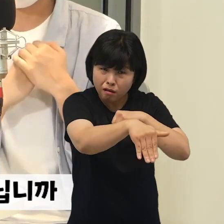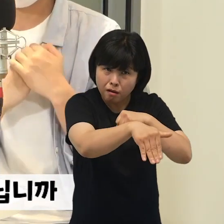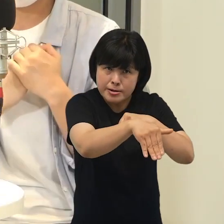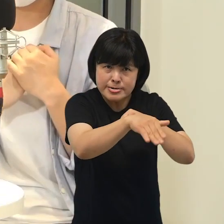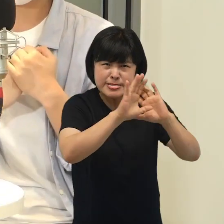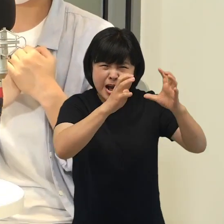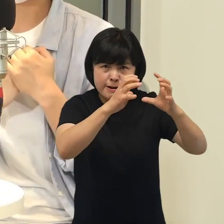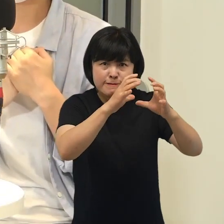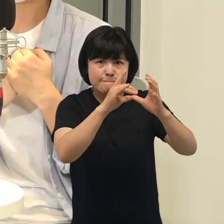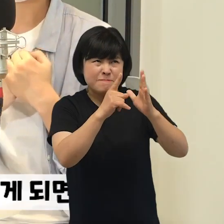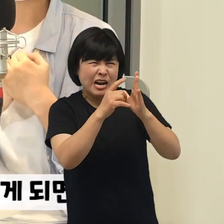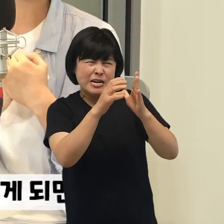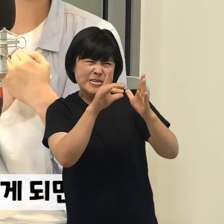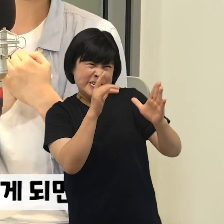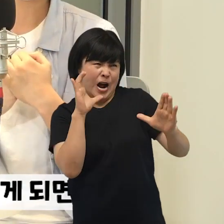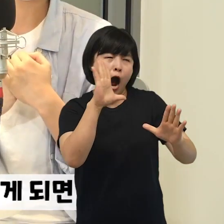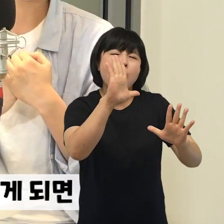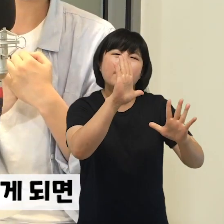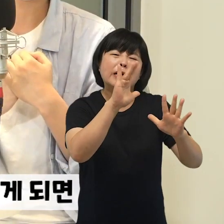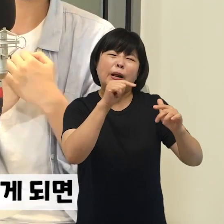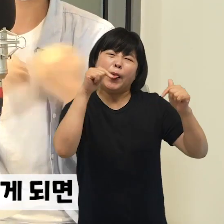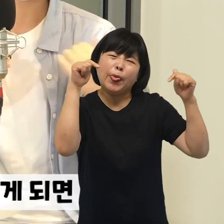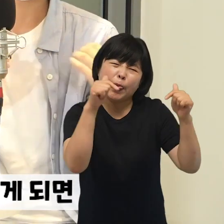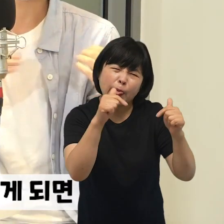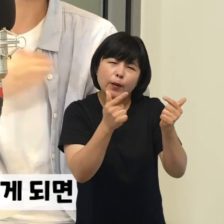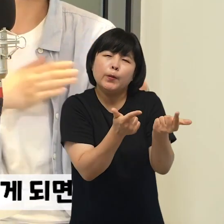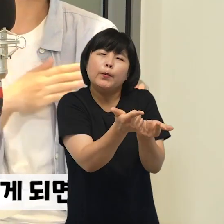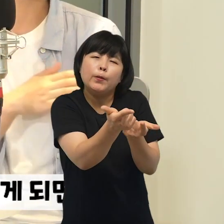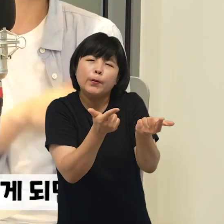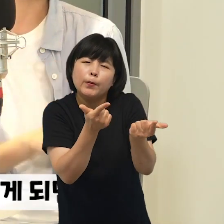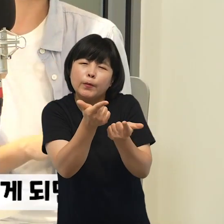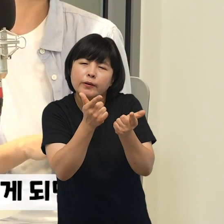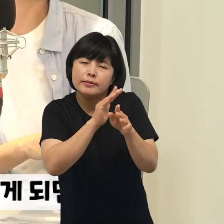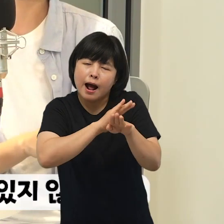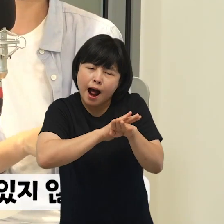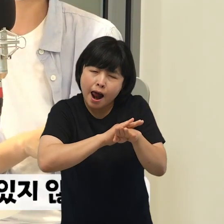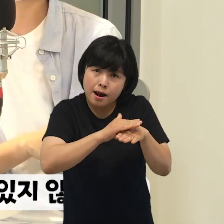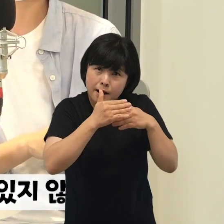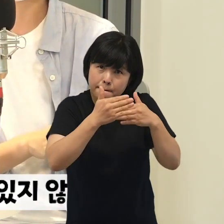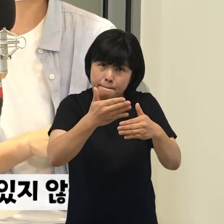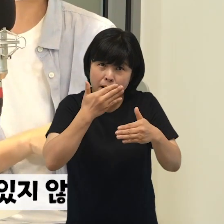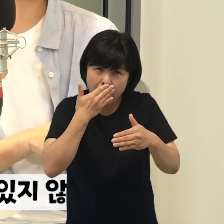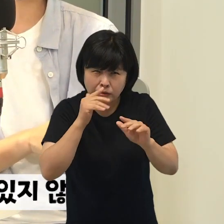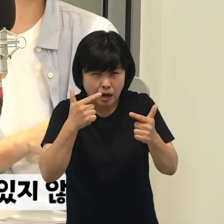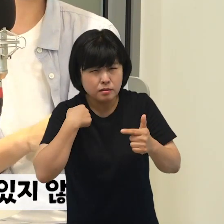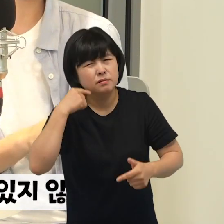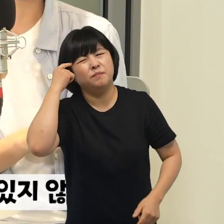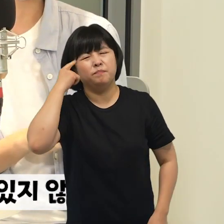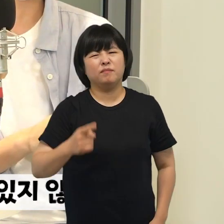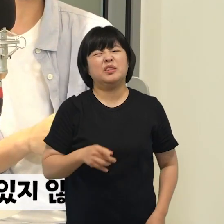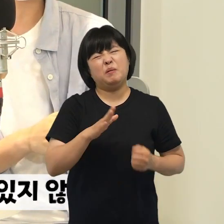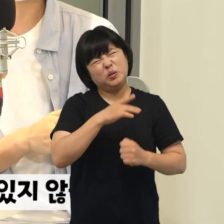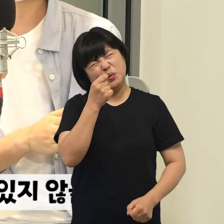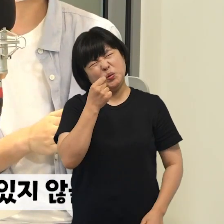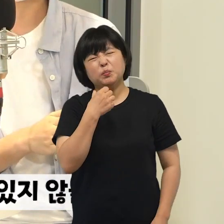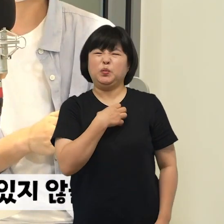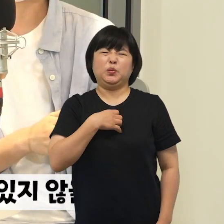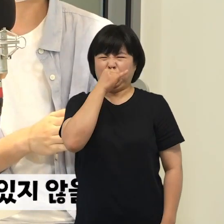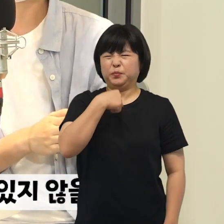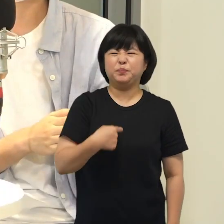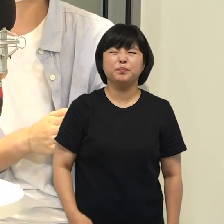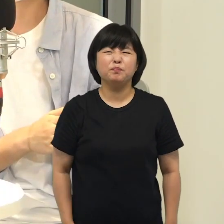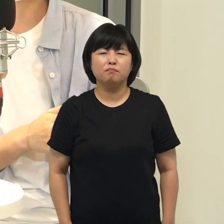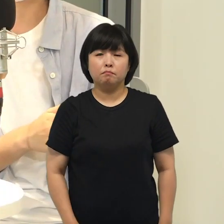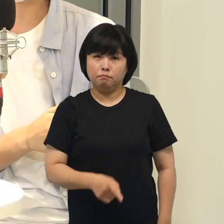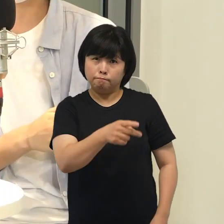아닙니까? 근데 이런 식으로 나라 차원에서 그 리스크를 완화를 해주게 되면 어떻게 보면 이게 투기 조장으로 이어질 수 있지